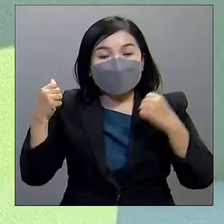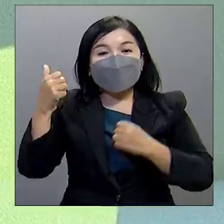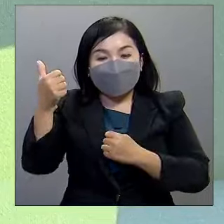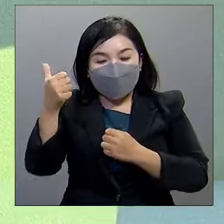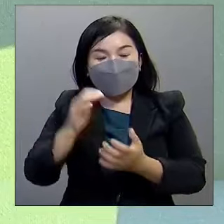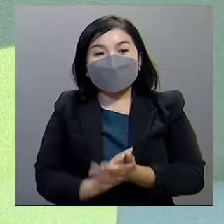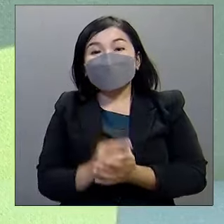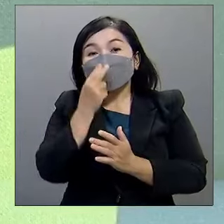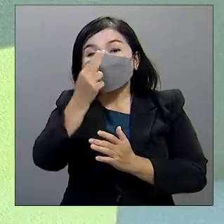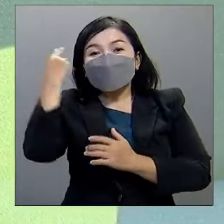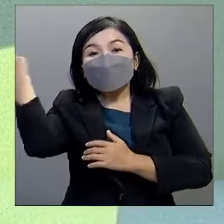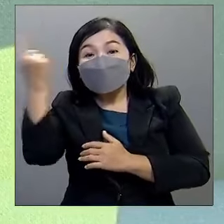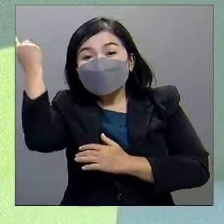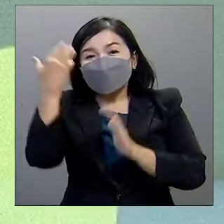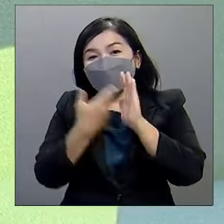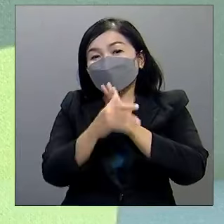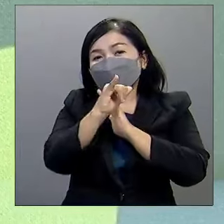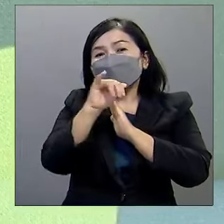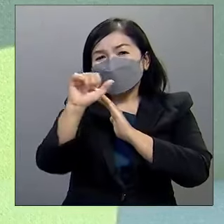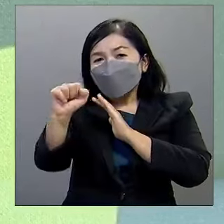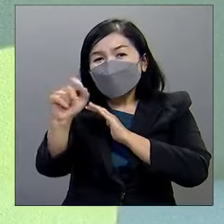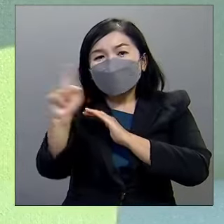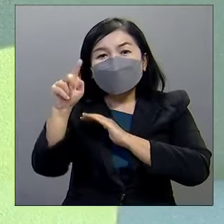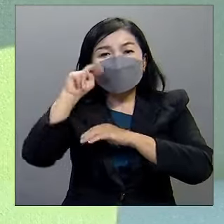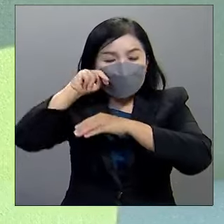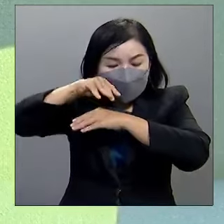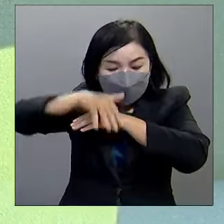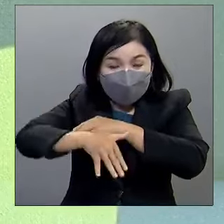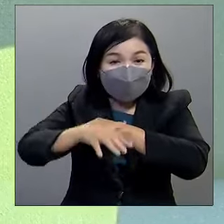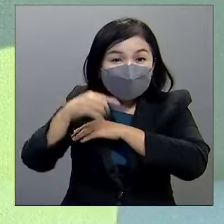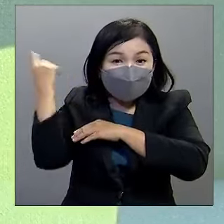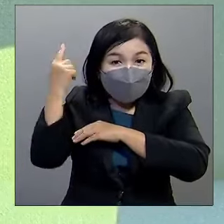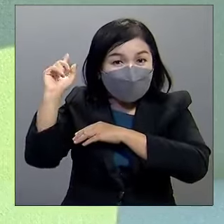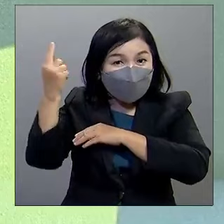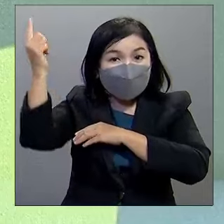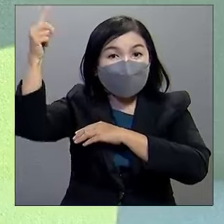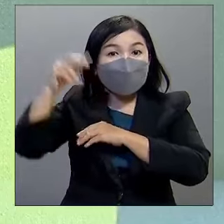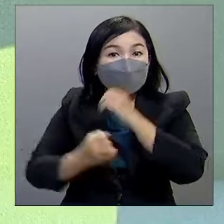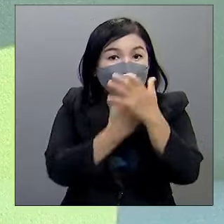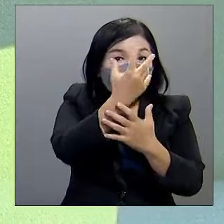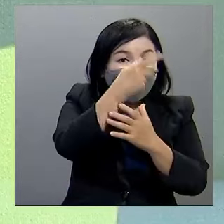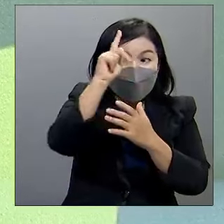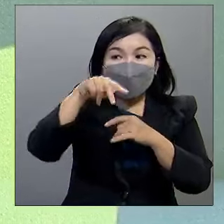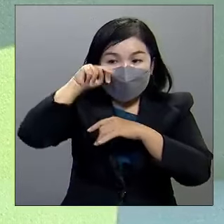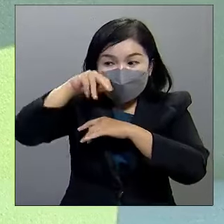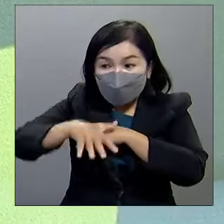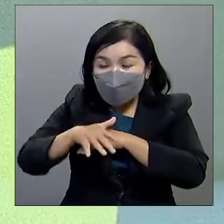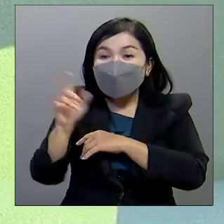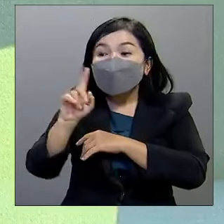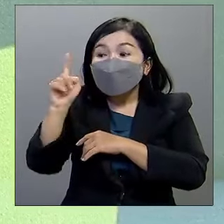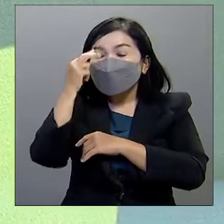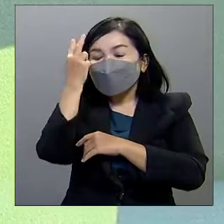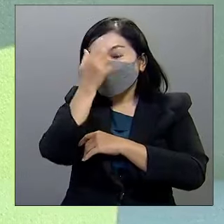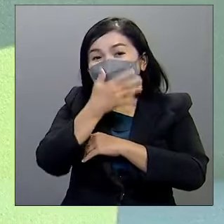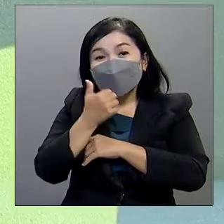ที่ยะโสธรนะคะเขามีน้ำตกแห่งใหม่อยู่กลางป่าเลยคุณผู้ชมโอ้ต้องบอกว่าเป็นอันซีนเลยนะคะจะเป็นที่ไหนยังไงเดี๋ยวไปช